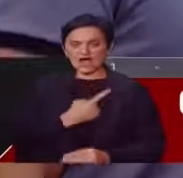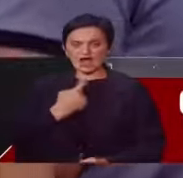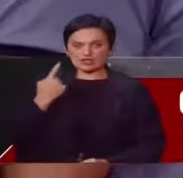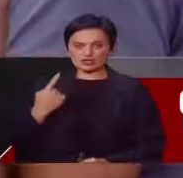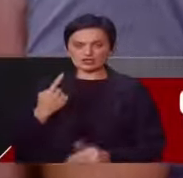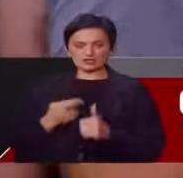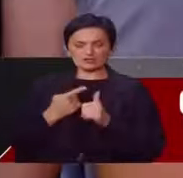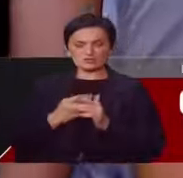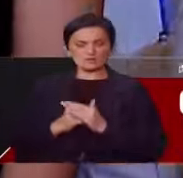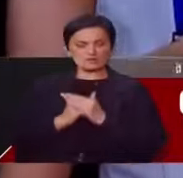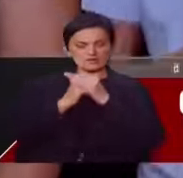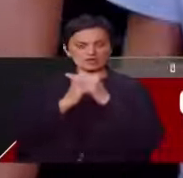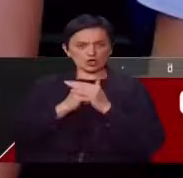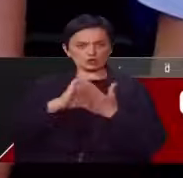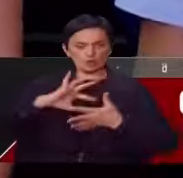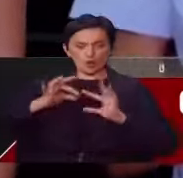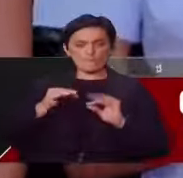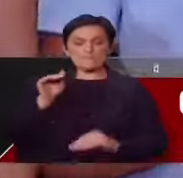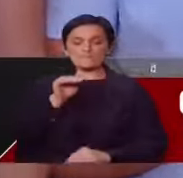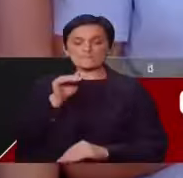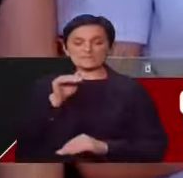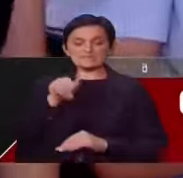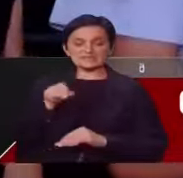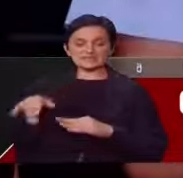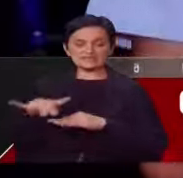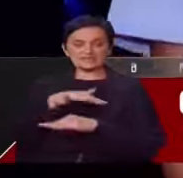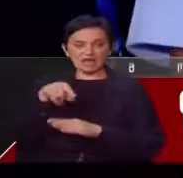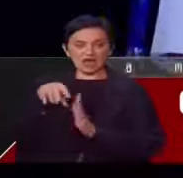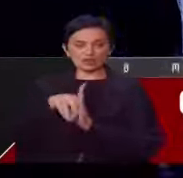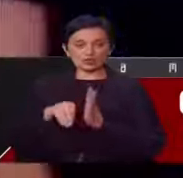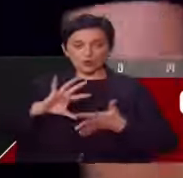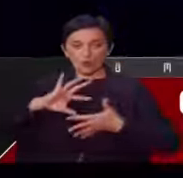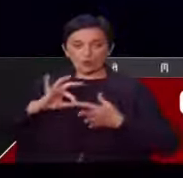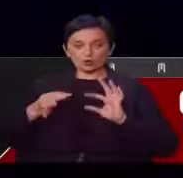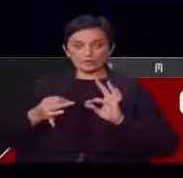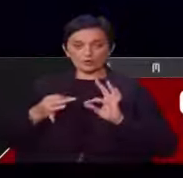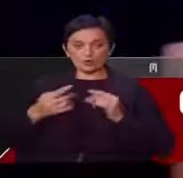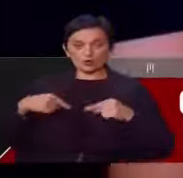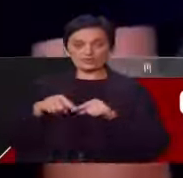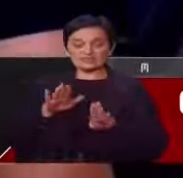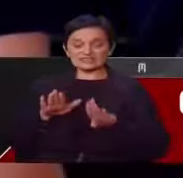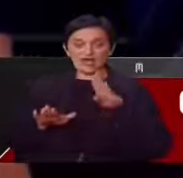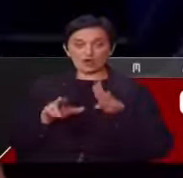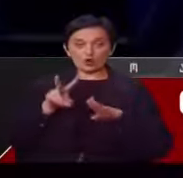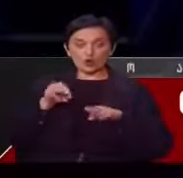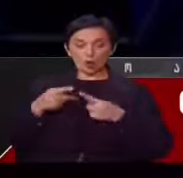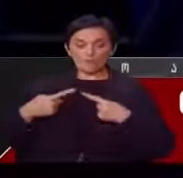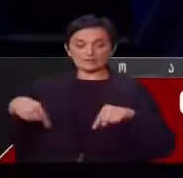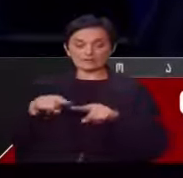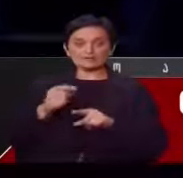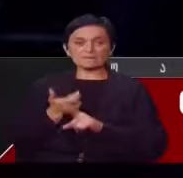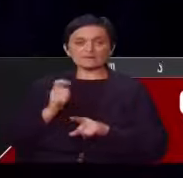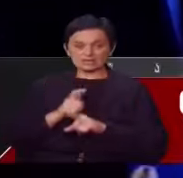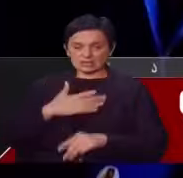ყველაზე პრესტიჟული ოლიმპიადა ფიზიკის დარგში და ოლიმპიადის საორგანიზაციო კომიტეტი